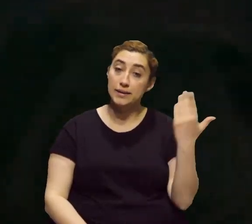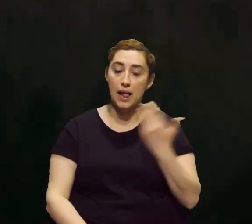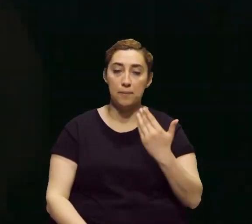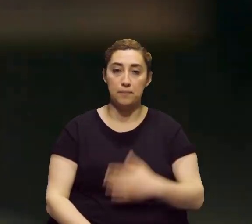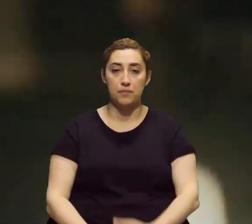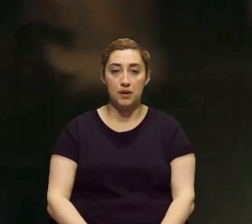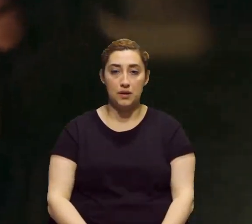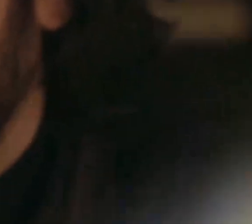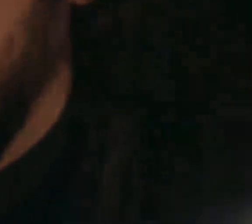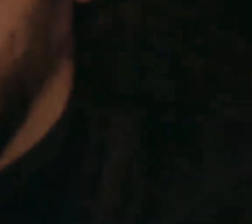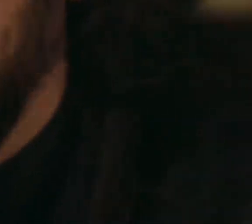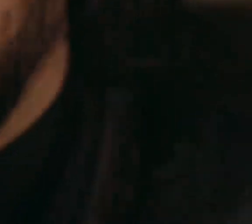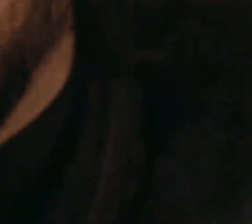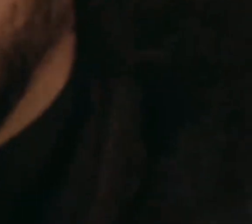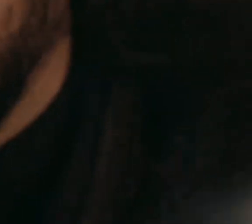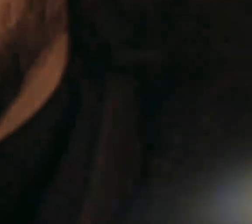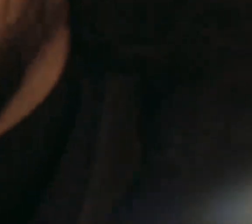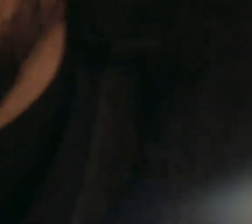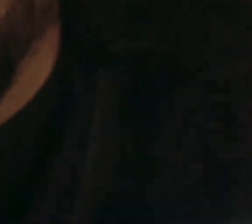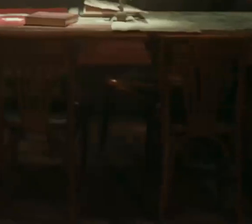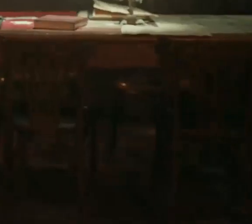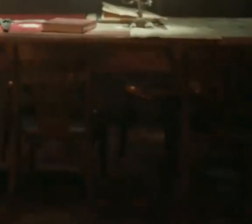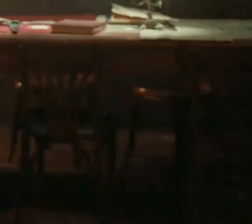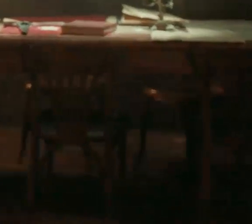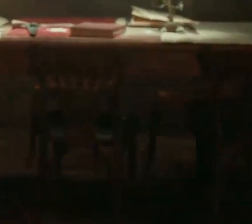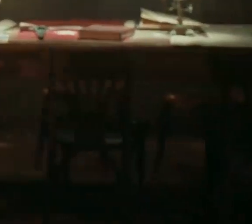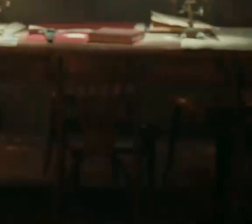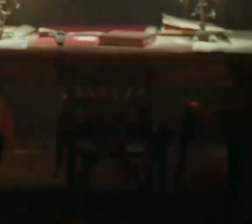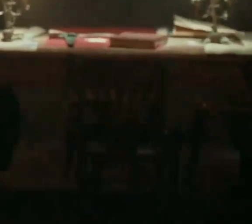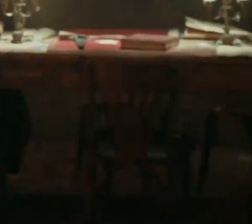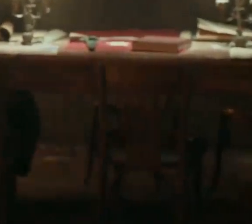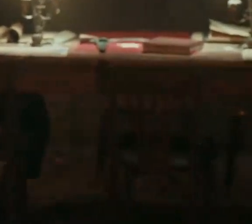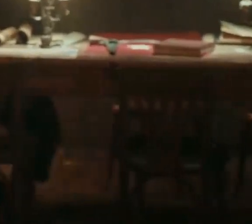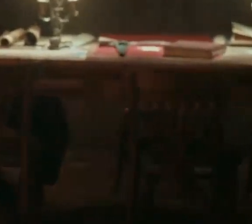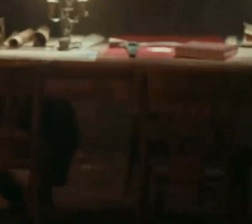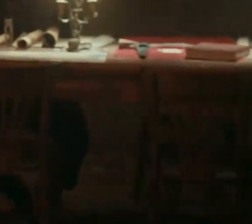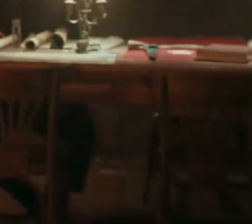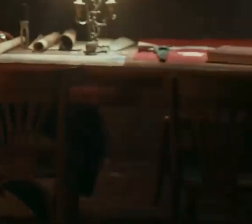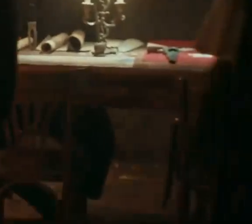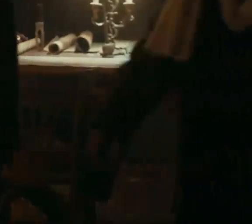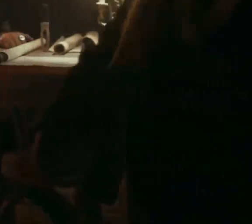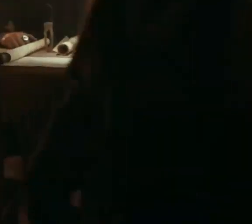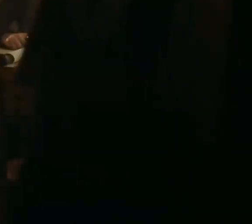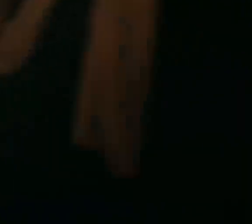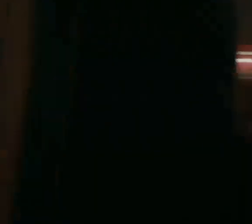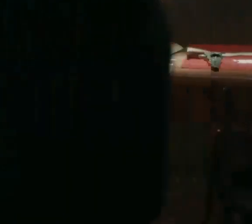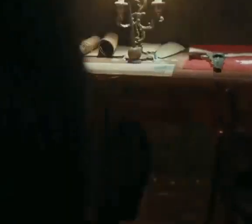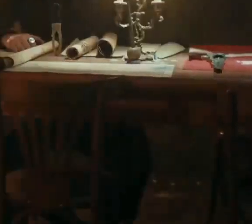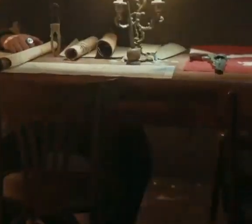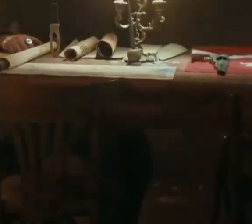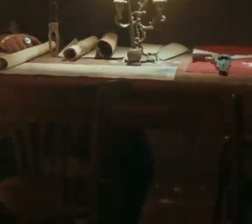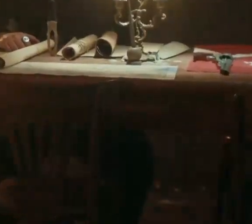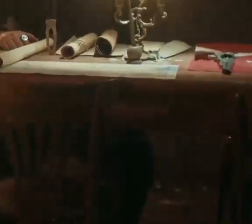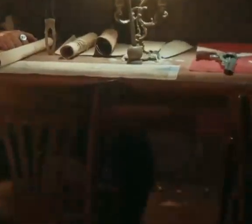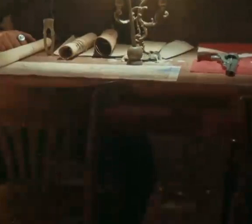Çıkalım. Ali şoka girmiş gibi hareketsiz baka kaldı. Diğerleri gidiyorlar. Galip, Abdullah, Ahmet ve Bekri. Ali